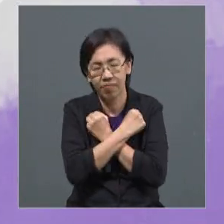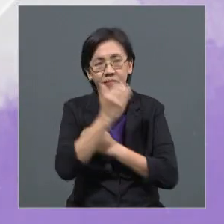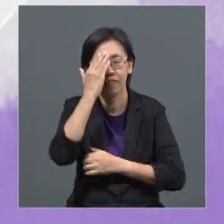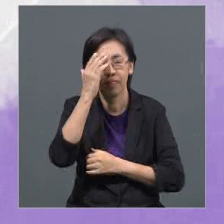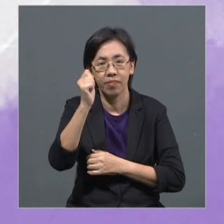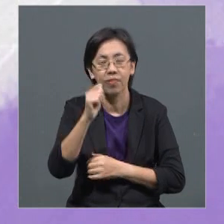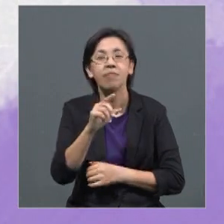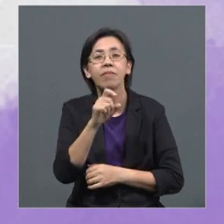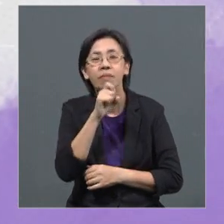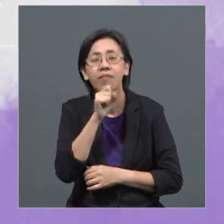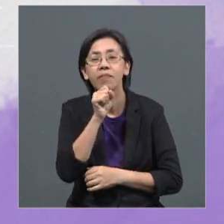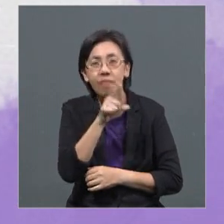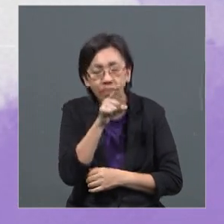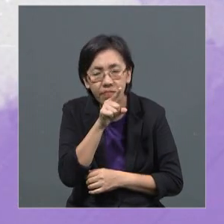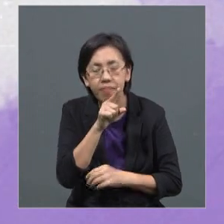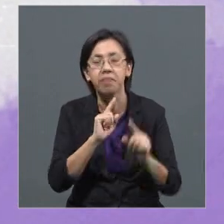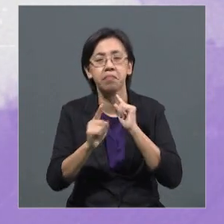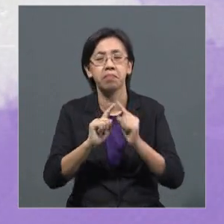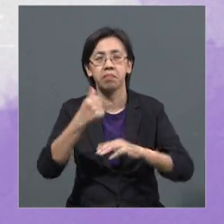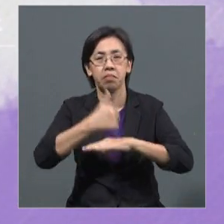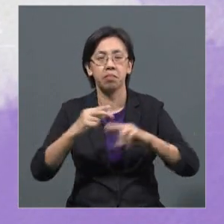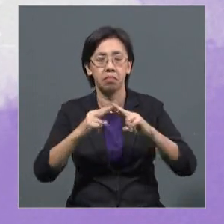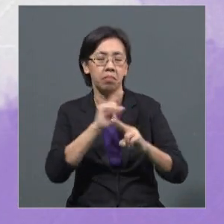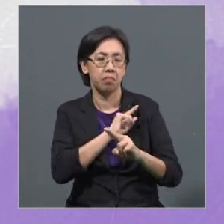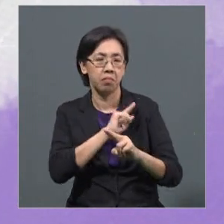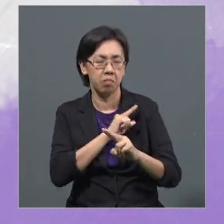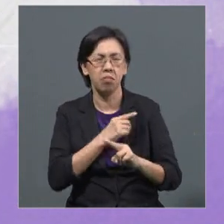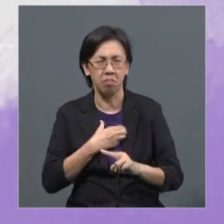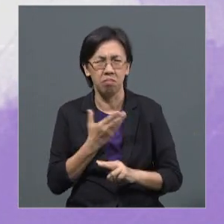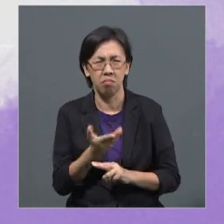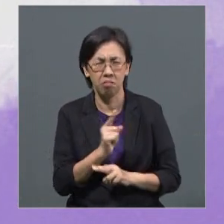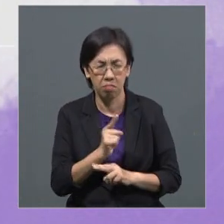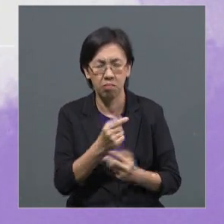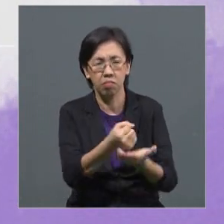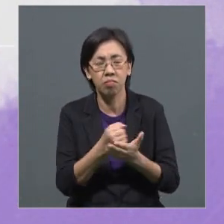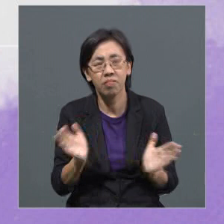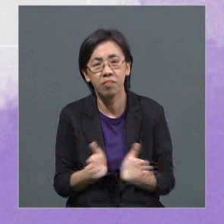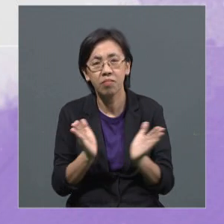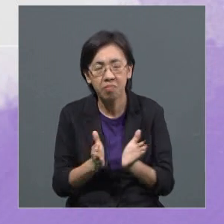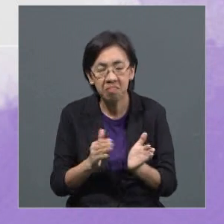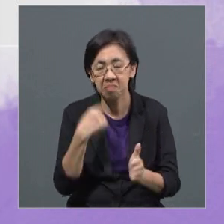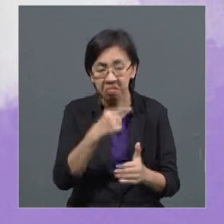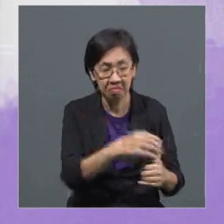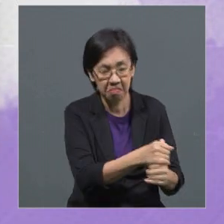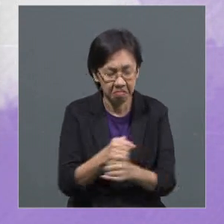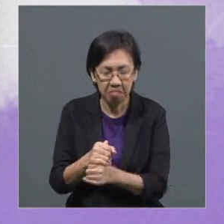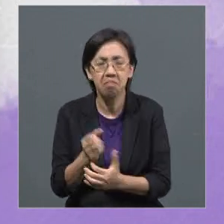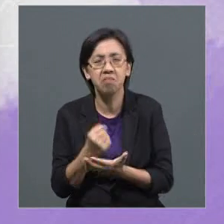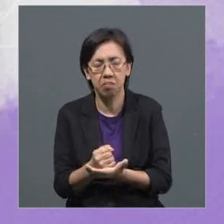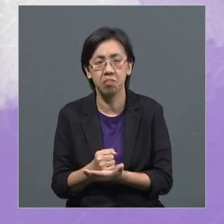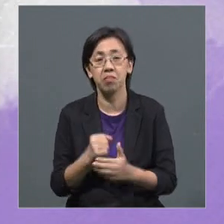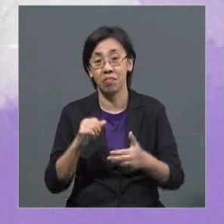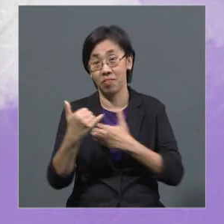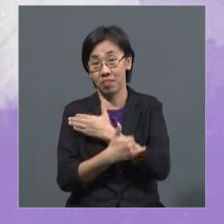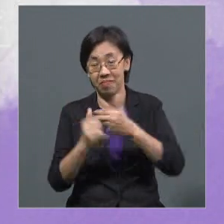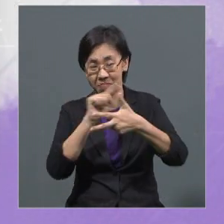กาตารเพื่อหารือกับรัฐมนตรีที่เกี่ยวข้องขอสนับสนุนการเจรจาช่วยเหลือตัวประกันซึ่งทั้ง 3ประเทศเนี่ยก็ให้คำมั่น